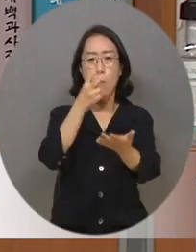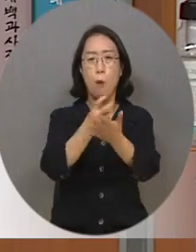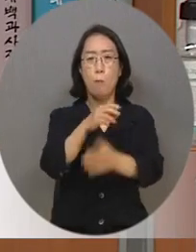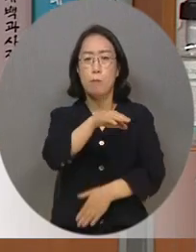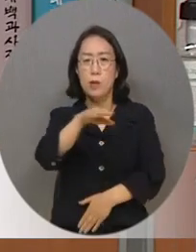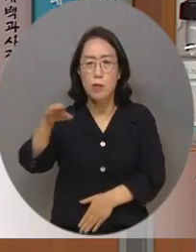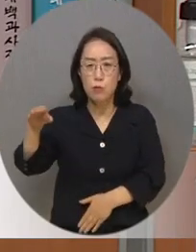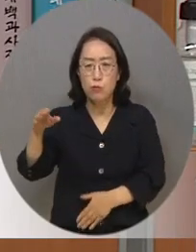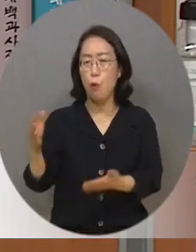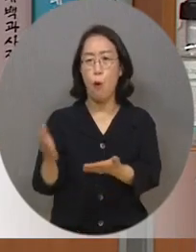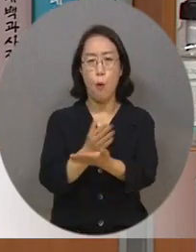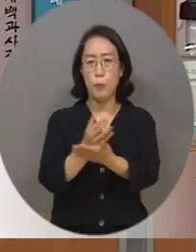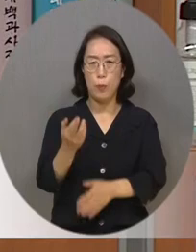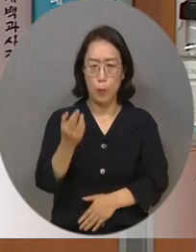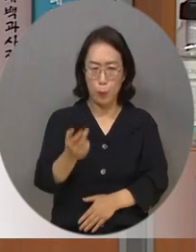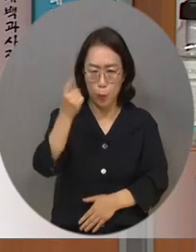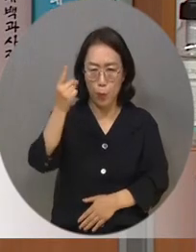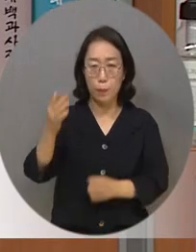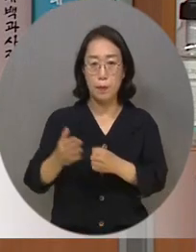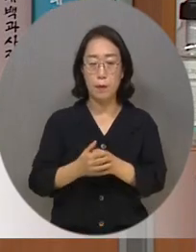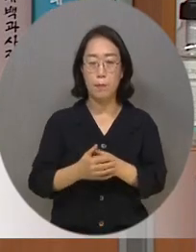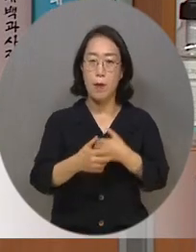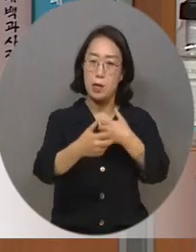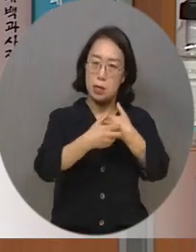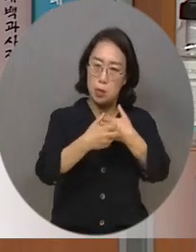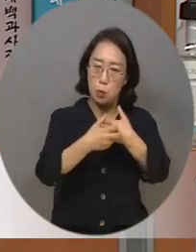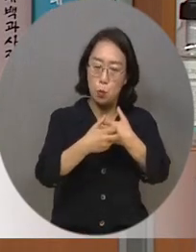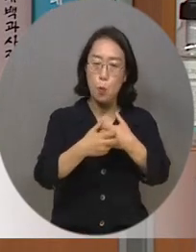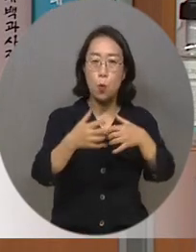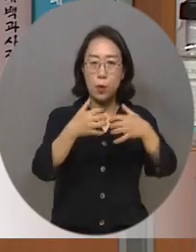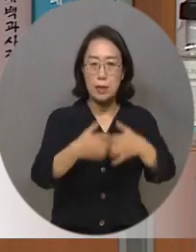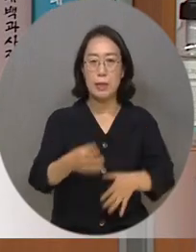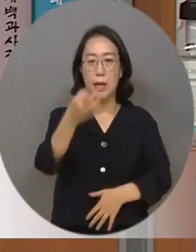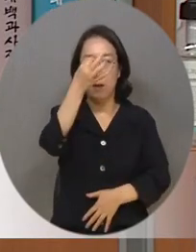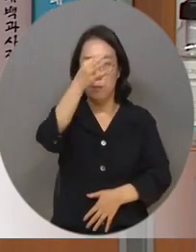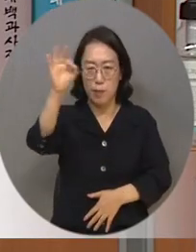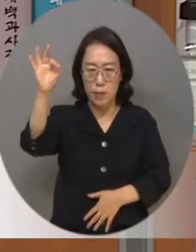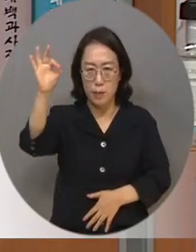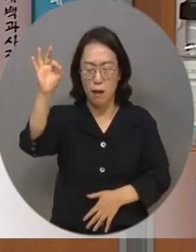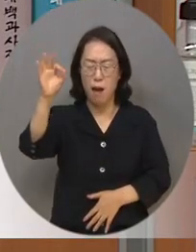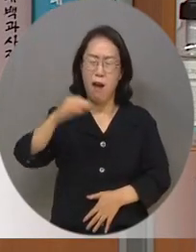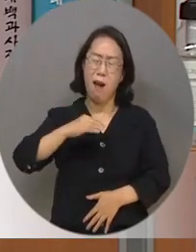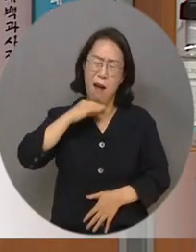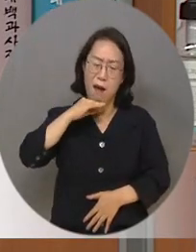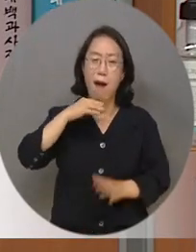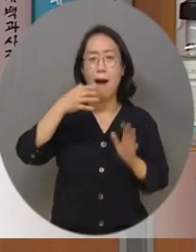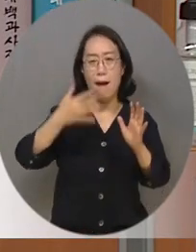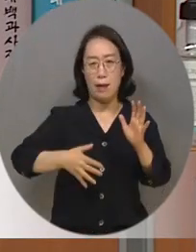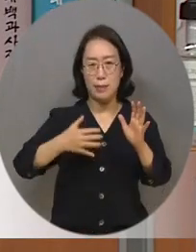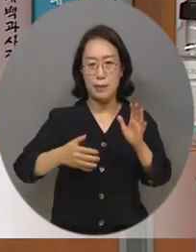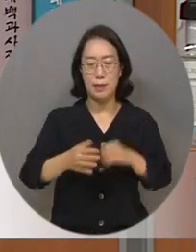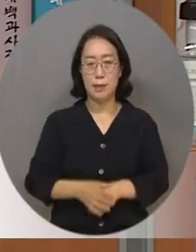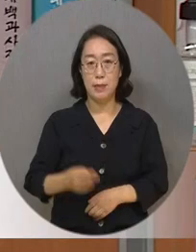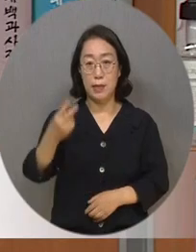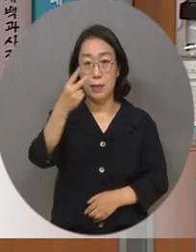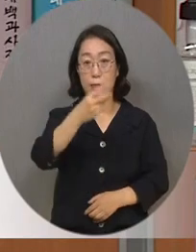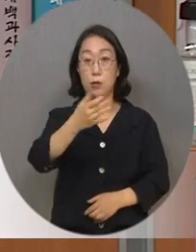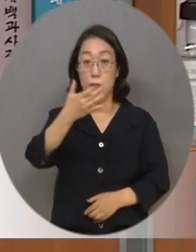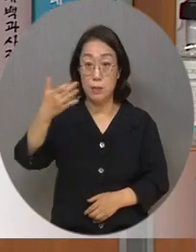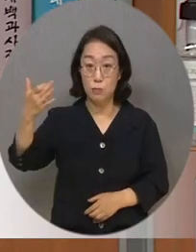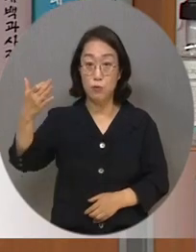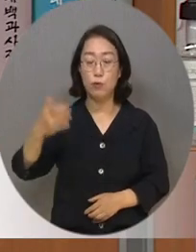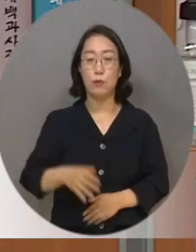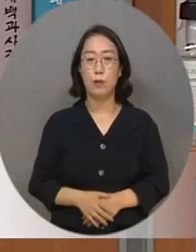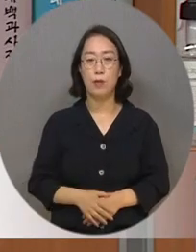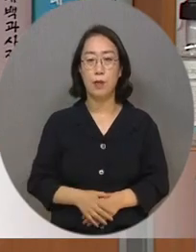따로 존재하지 않아서 그래서 의료기기 인증이라는 것은 먼 나라 이야기였죠. 그러고 2019년